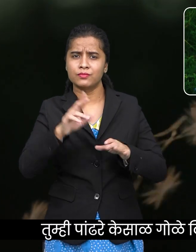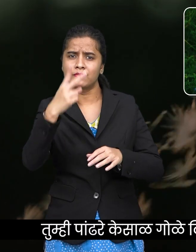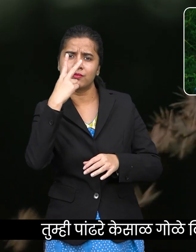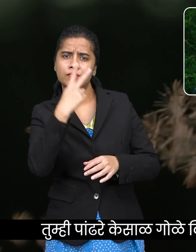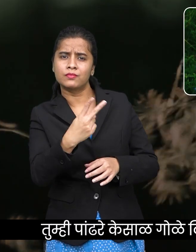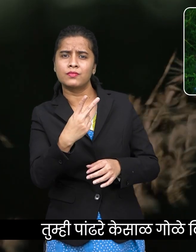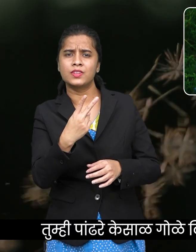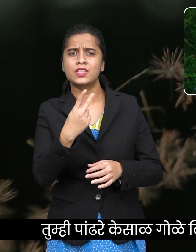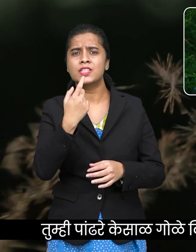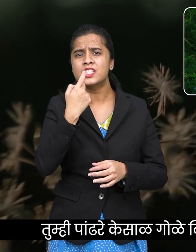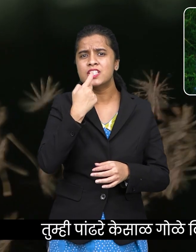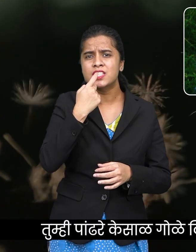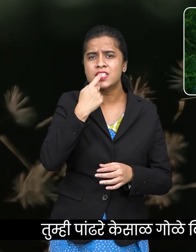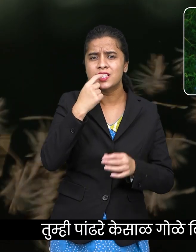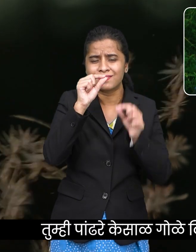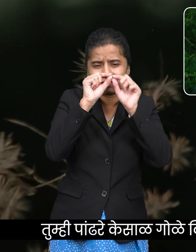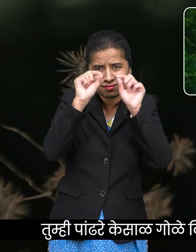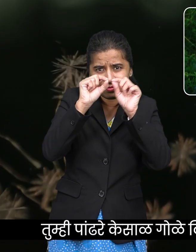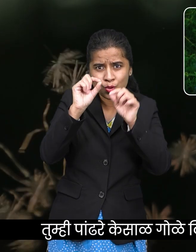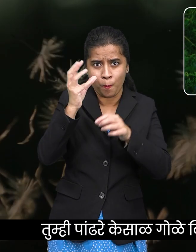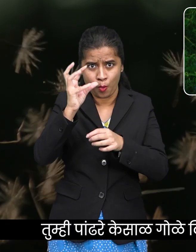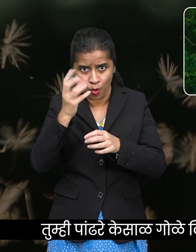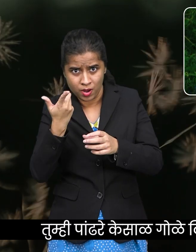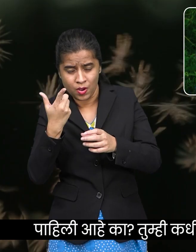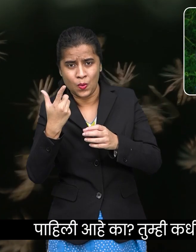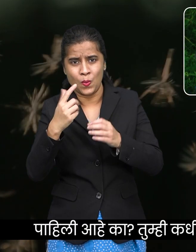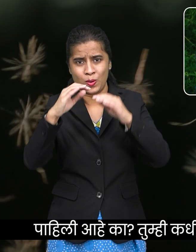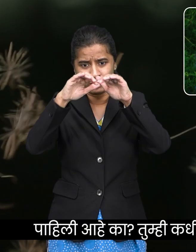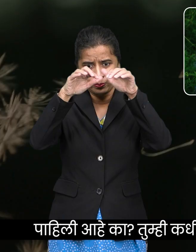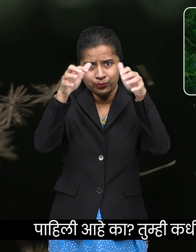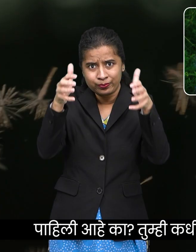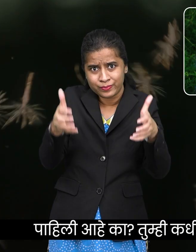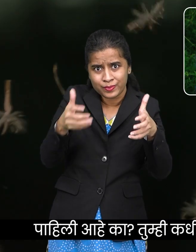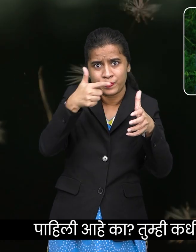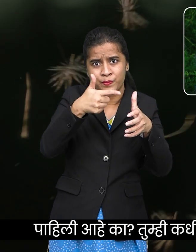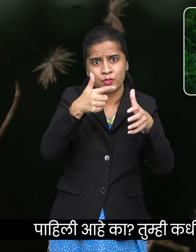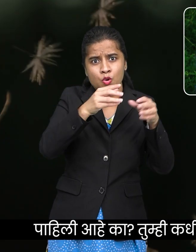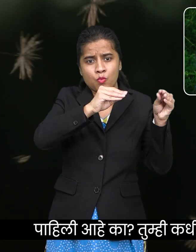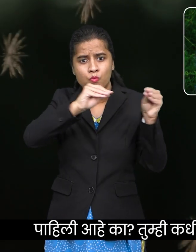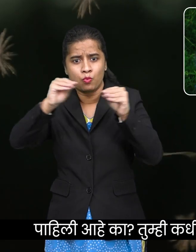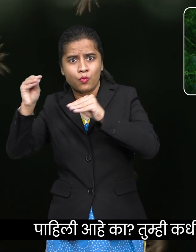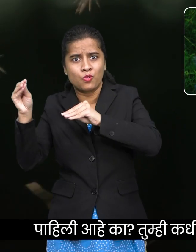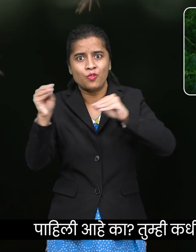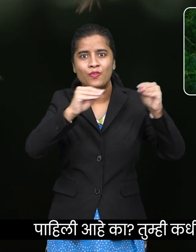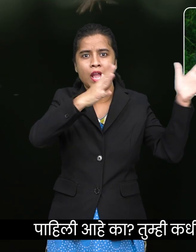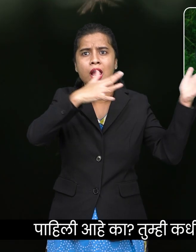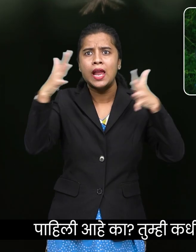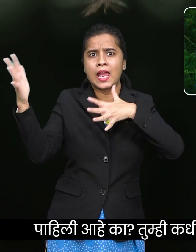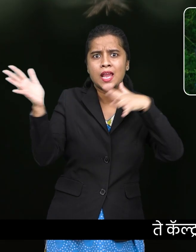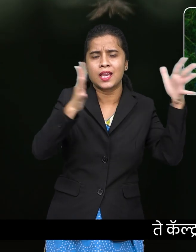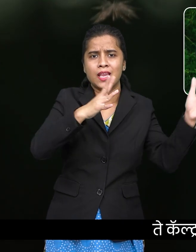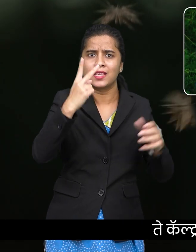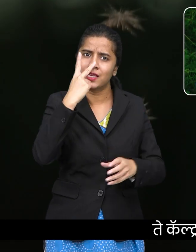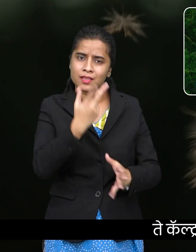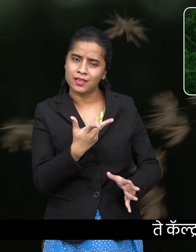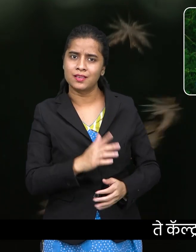तुम्ही पांढरे केसाळ गोळे आणि पॅराशूट सारखी रचना हवेत फिरताना पाहिली आहे का? तुम्ही कधी त्यांना पकडण्याचा प्रयत्न केला आहे का?